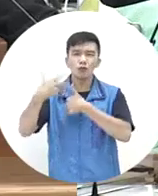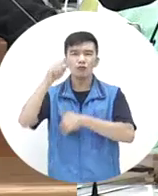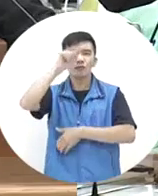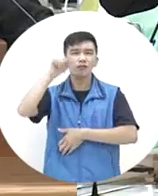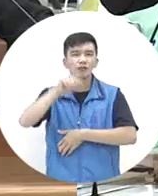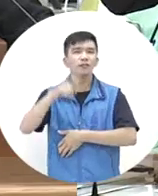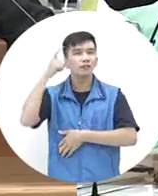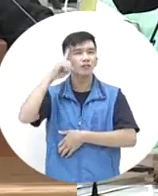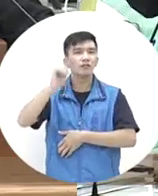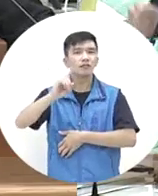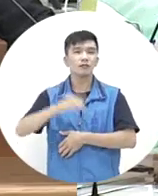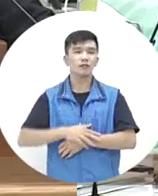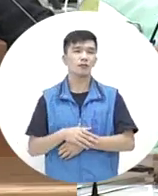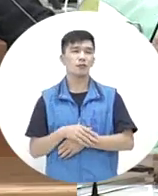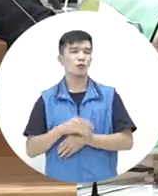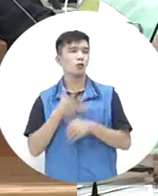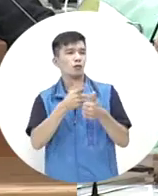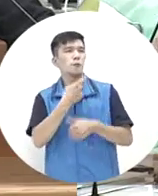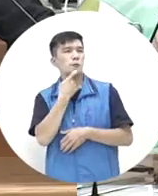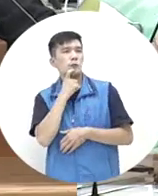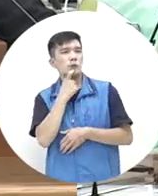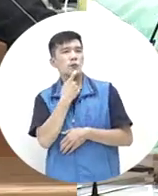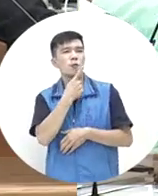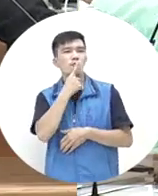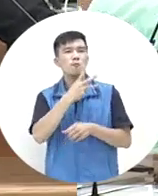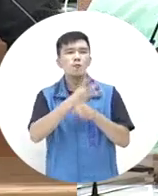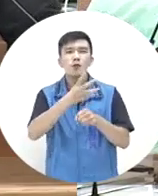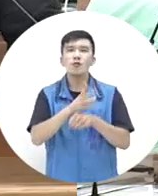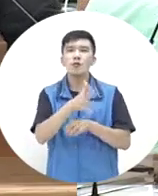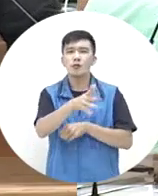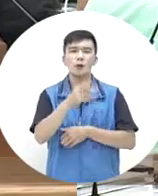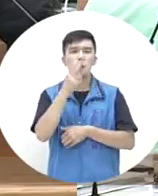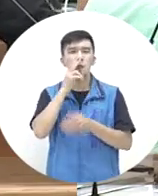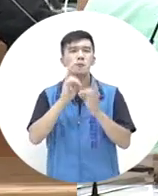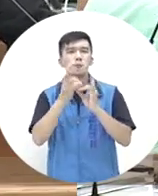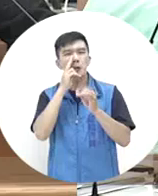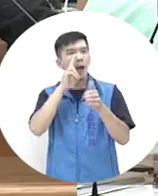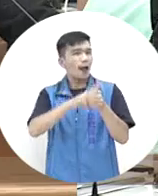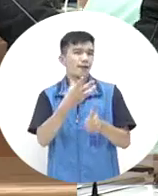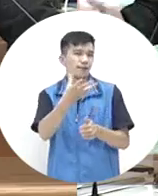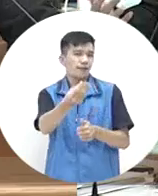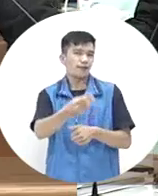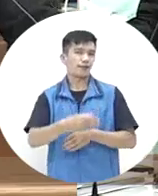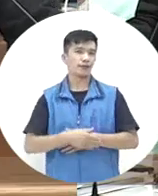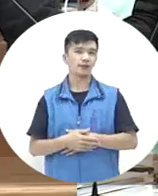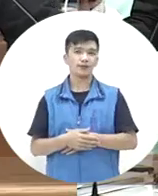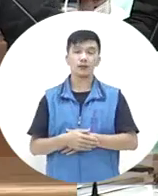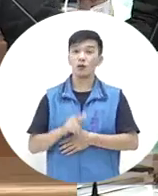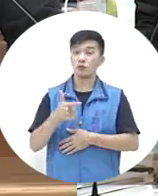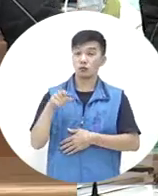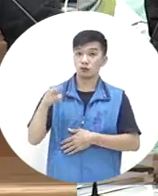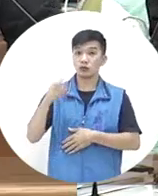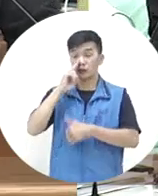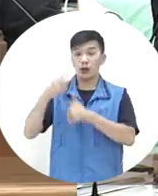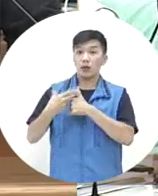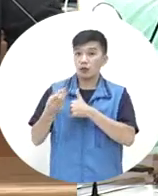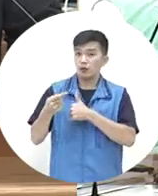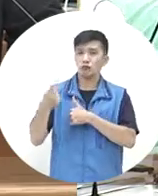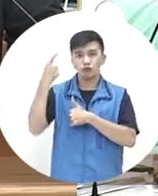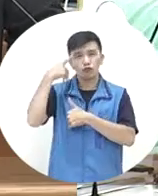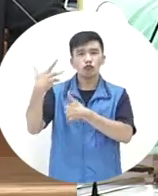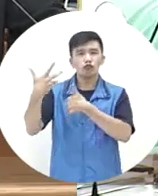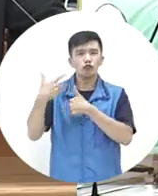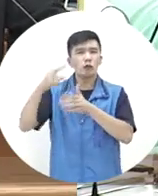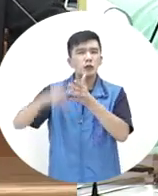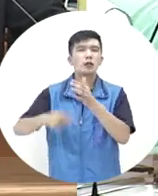想了下三秒钟，想说我是不是要什么陷阱题要害你？ 没有没有，你不会害我啦。 就 是说， 你 很少出这么简单的考题，说一加一